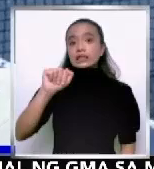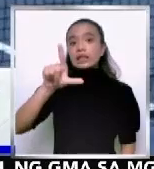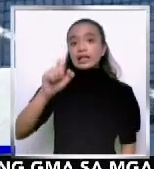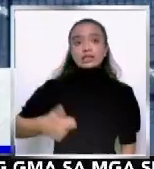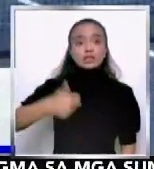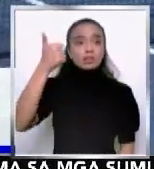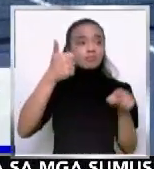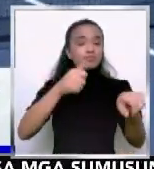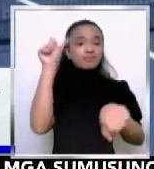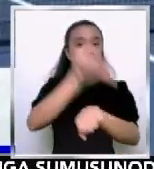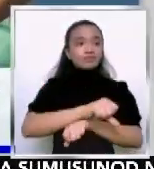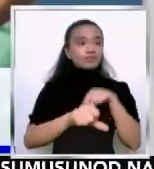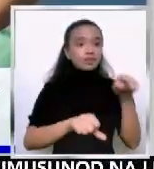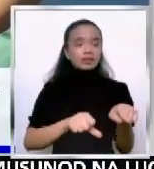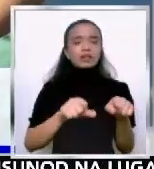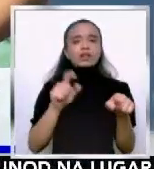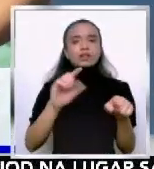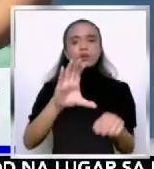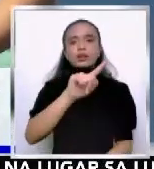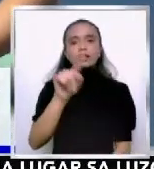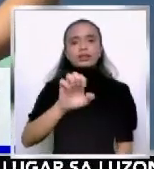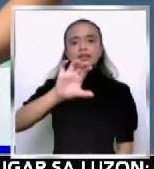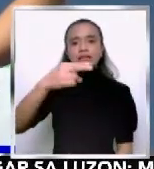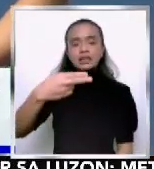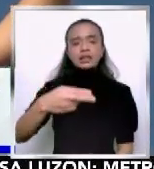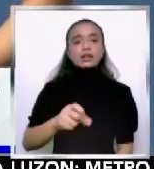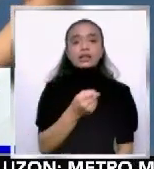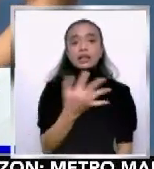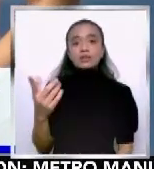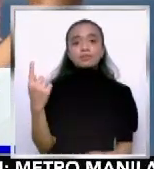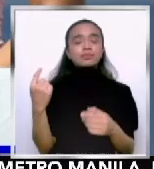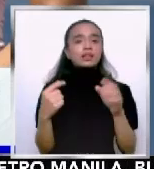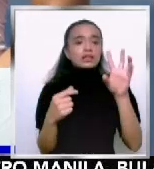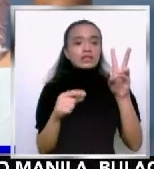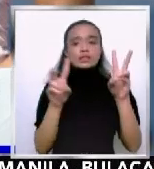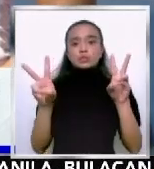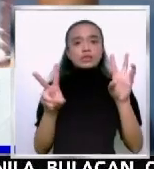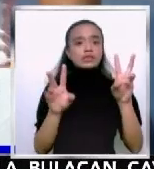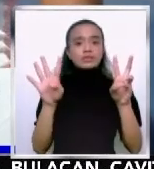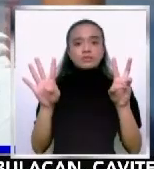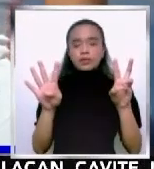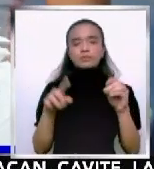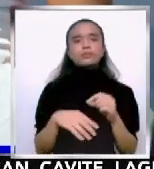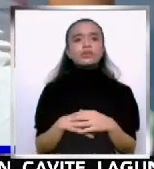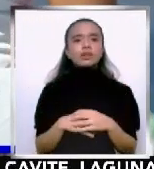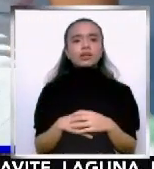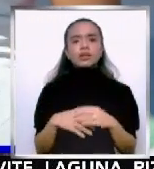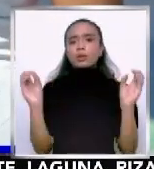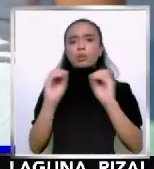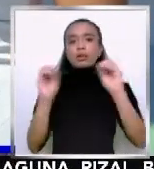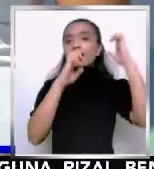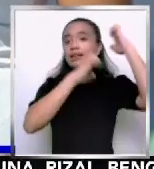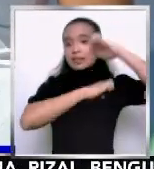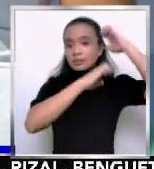Lucy Havlikova ng Czech Republic sa score na 6-2, 6-4 nitong Sabado. Anya, wala rin siyang mga expectations sa labang